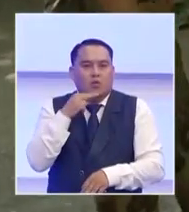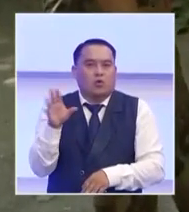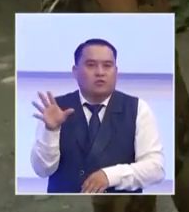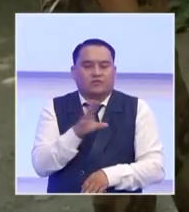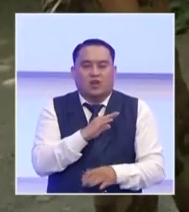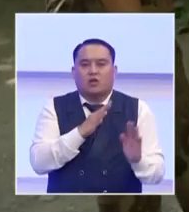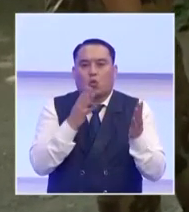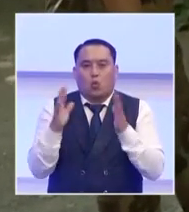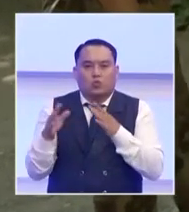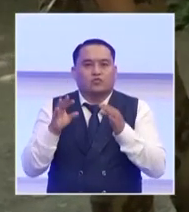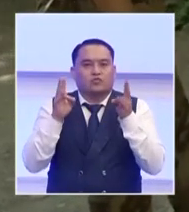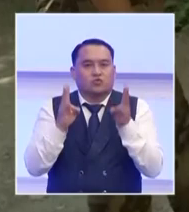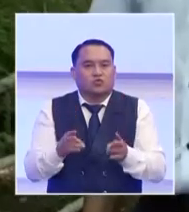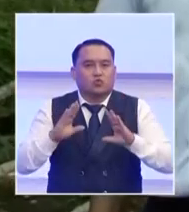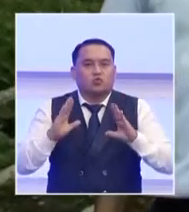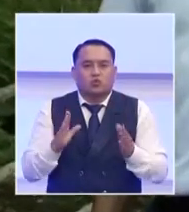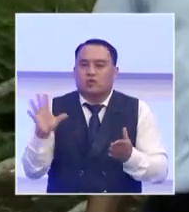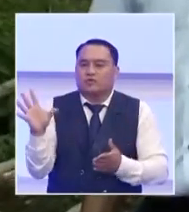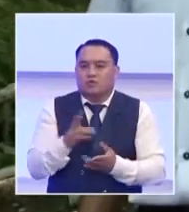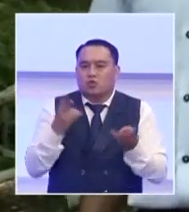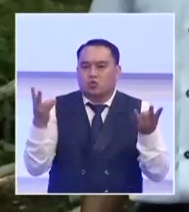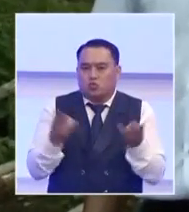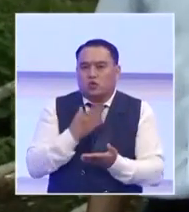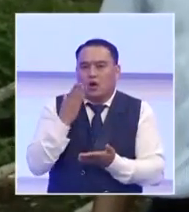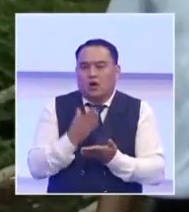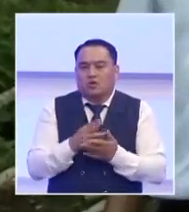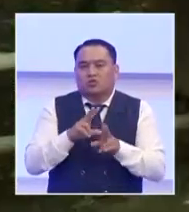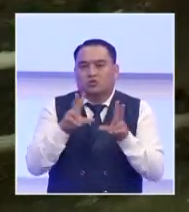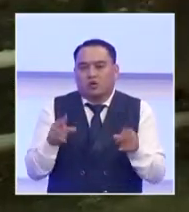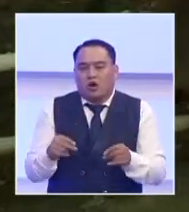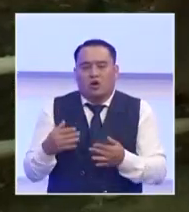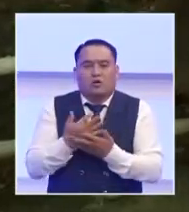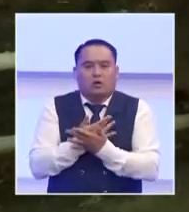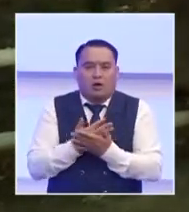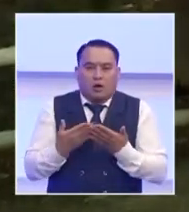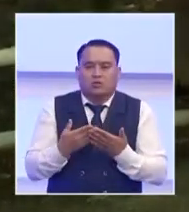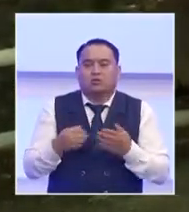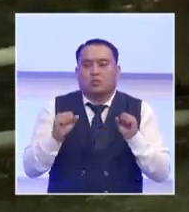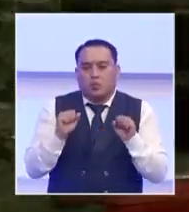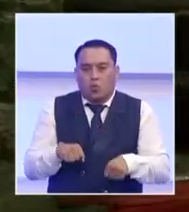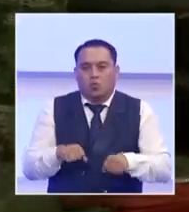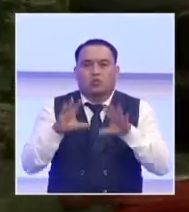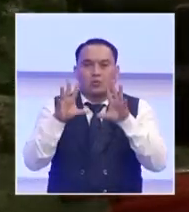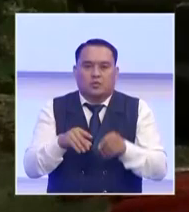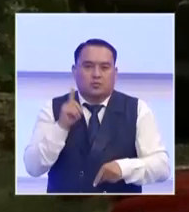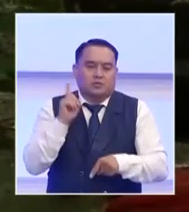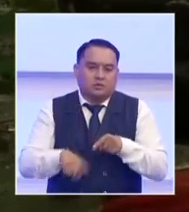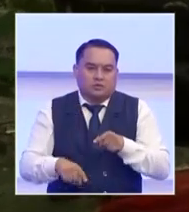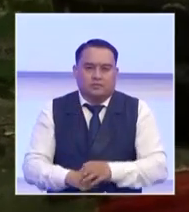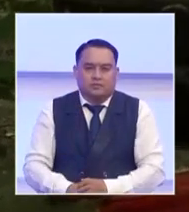березовые рощи озвучить что здесь есть все необходимые шанса вы инструменты хлопушки и лопаты огнетушителей и так